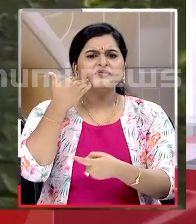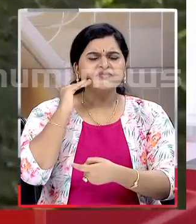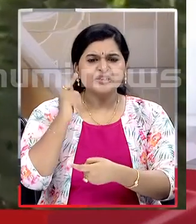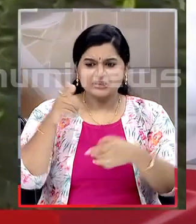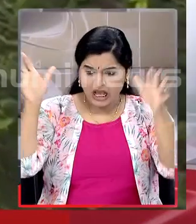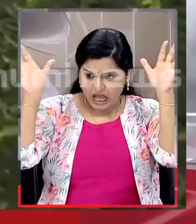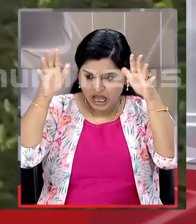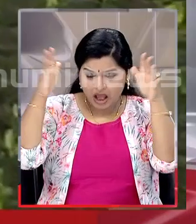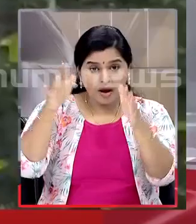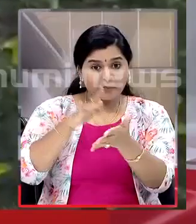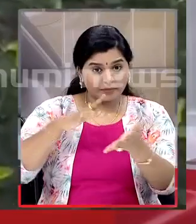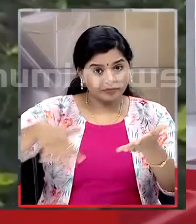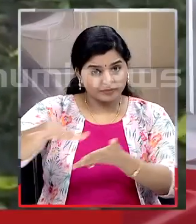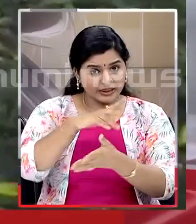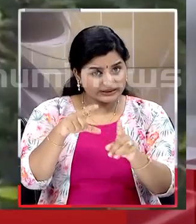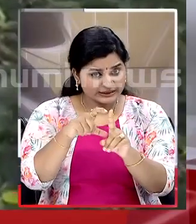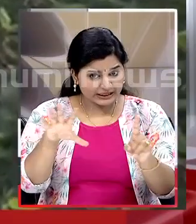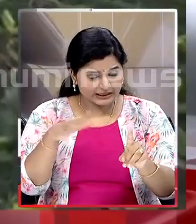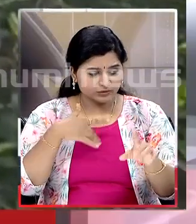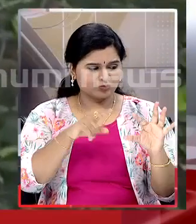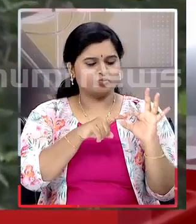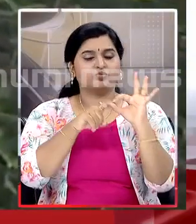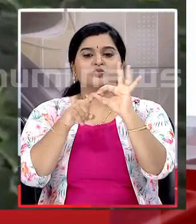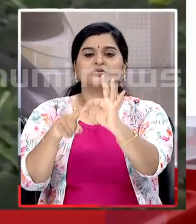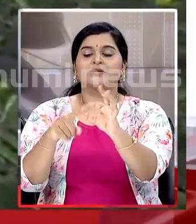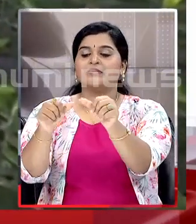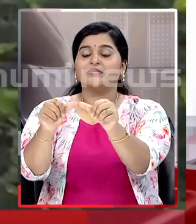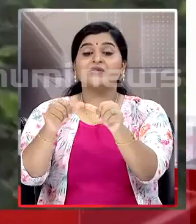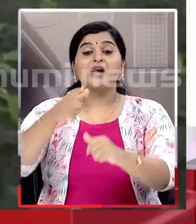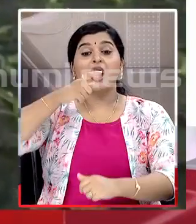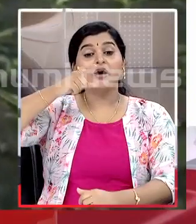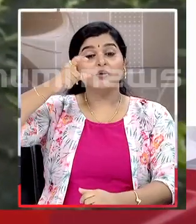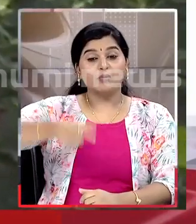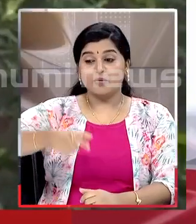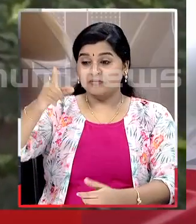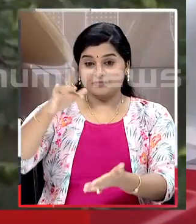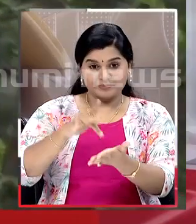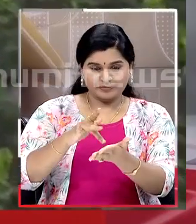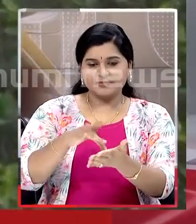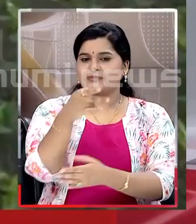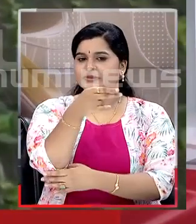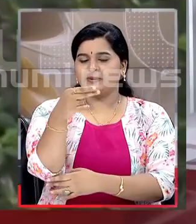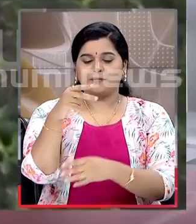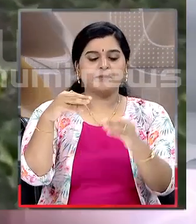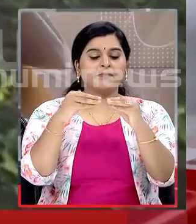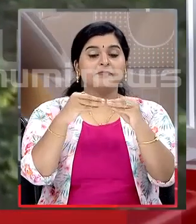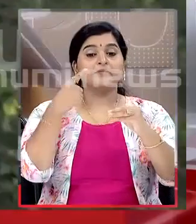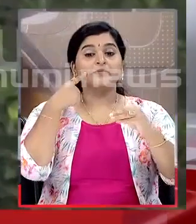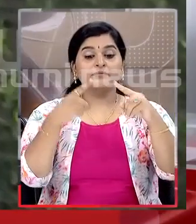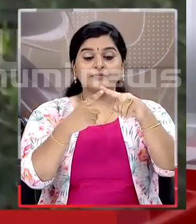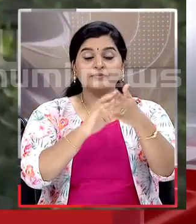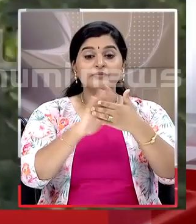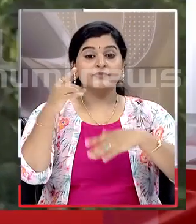രൂക്ഷമാണോ? പക്ഷേ ഇന്നലെ വൈകിട്ടാണ് കോയമ്പത്തൂർ പേരൂരിന് സമീപം ഭിത്തിപാളയത്ത് ഈ സംഭവം നടക്കുന്നത്.